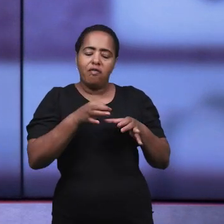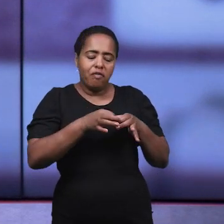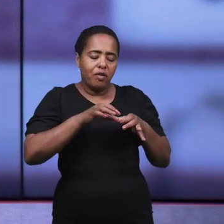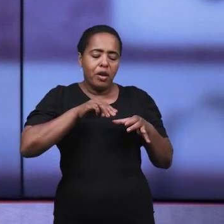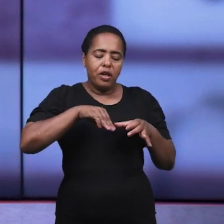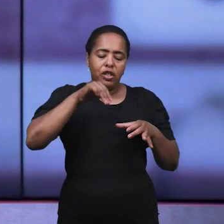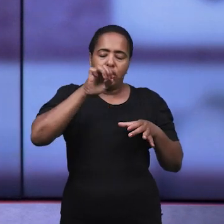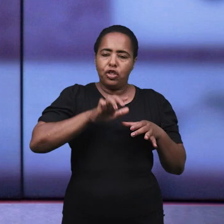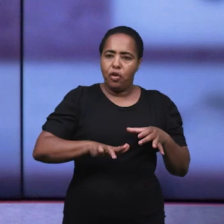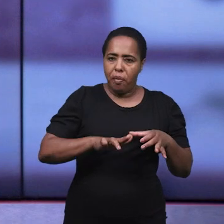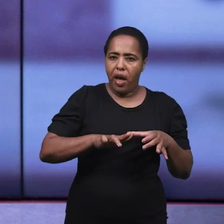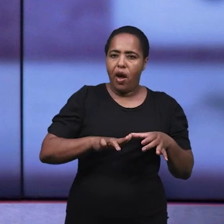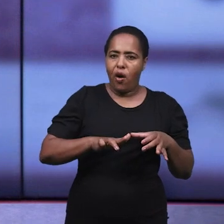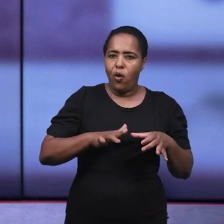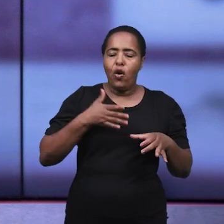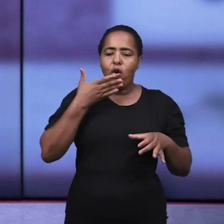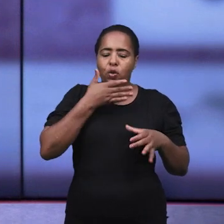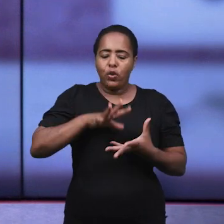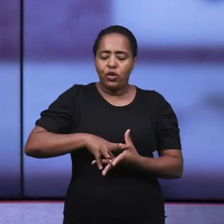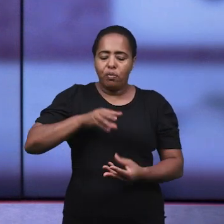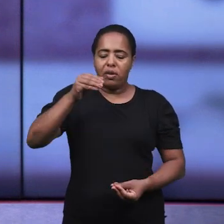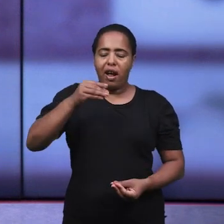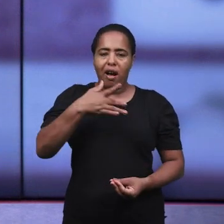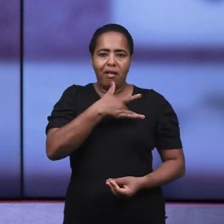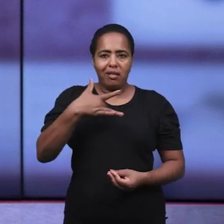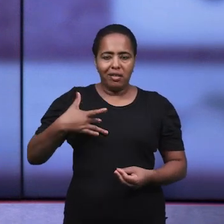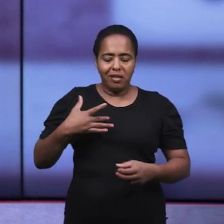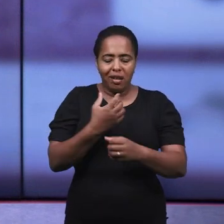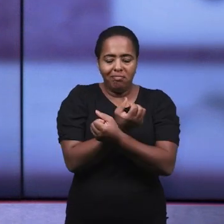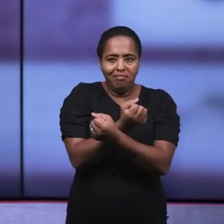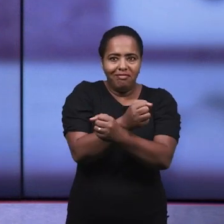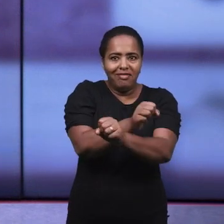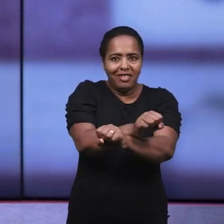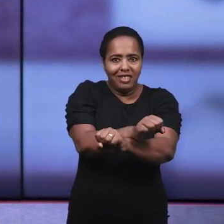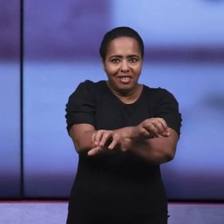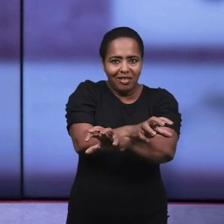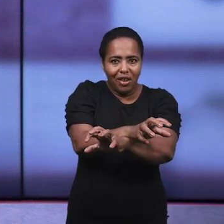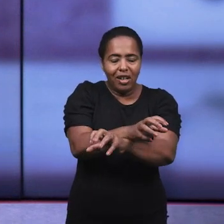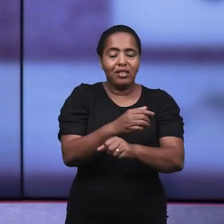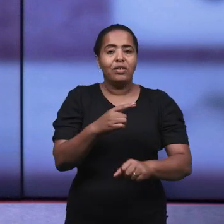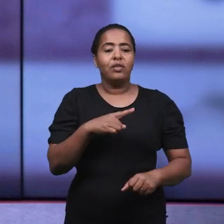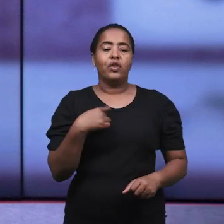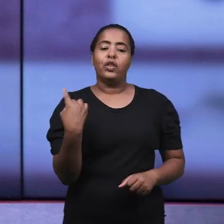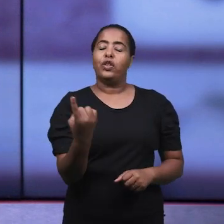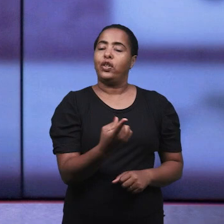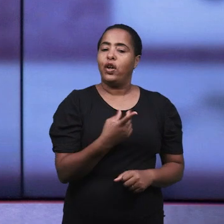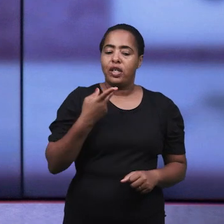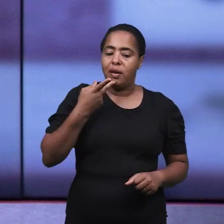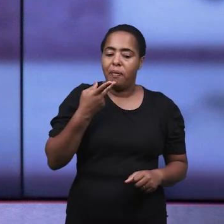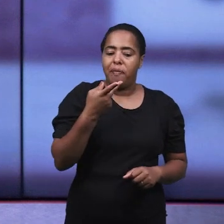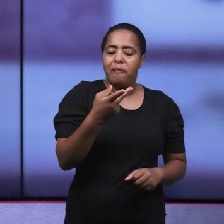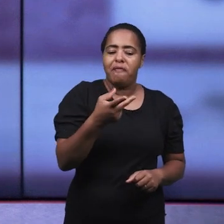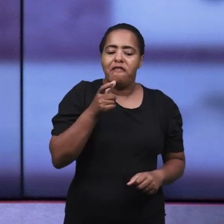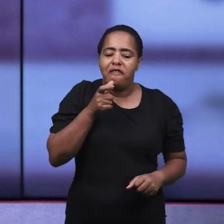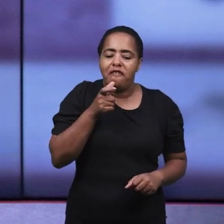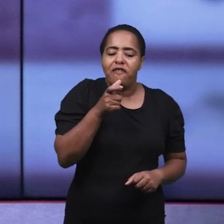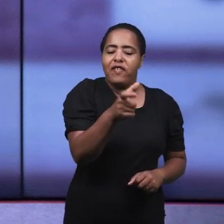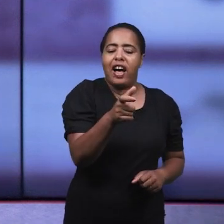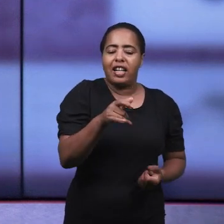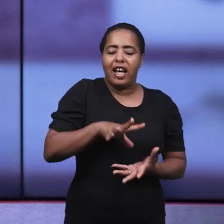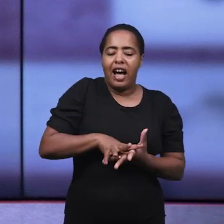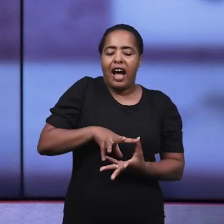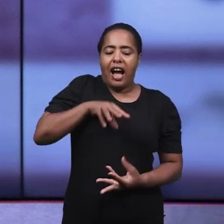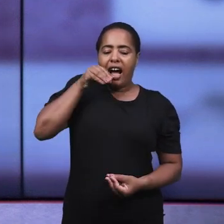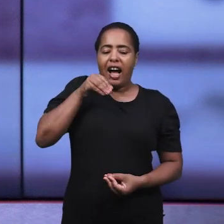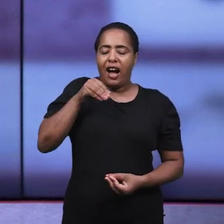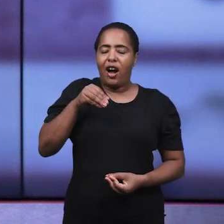donc du miel sont des mots et santé pour les os. Nos mots doivent nourrir l'âme de nos enfants